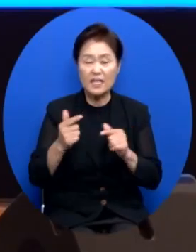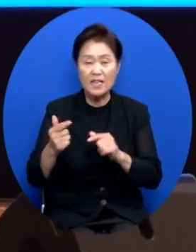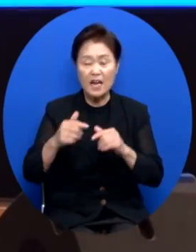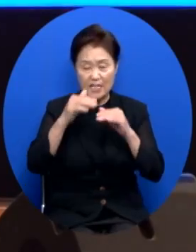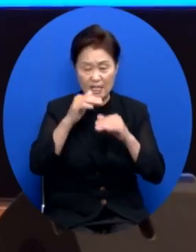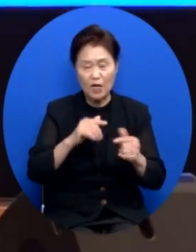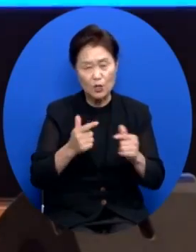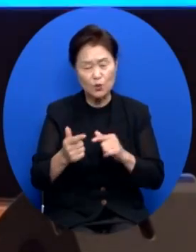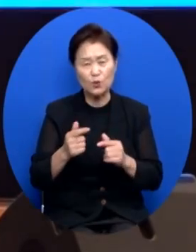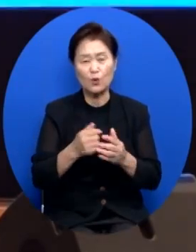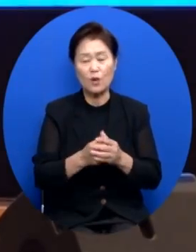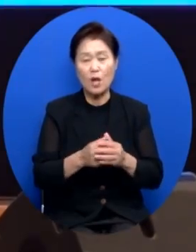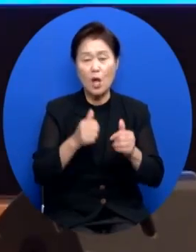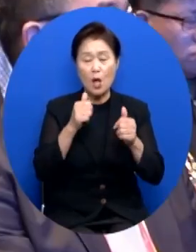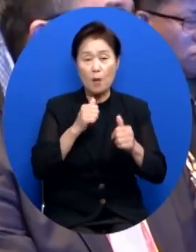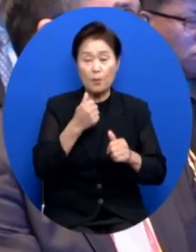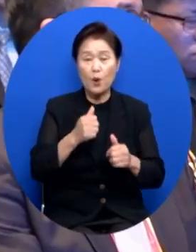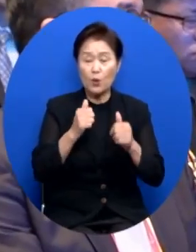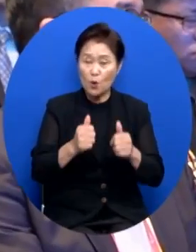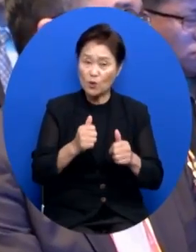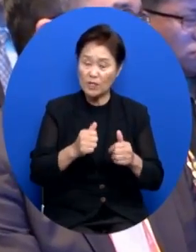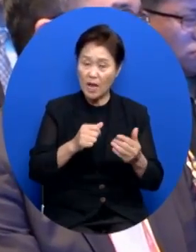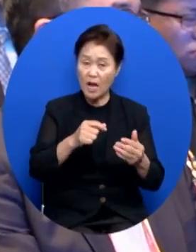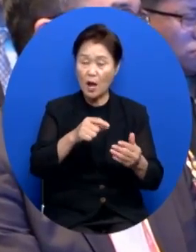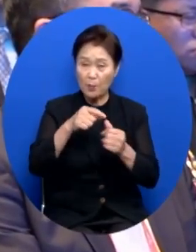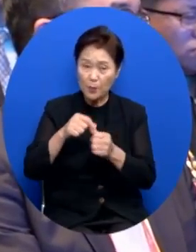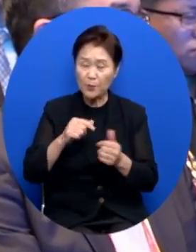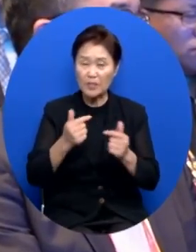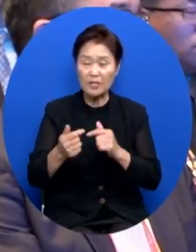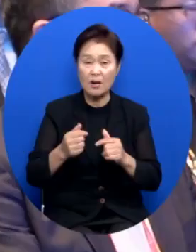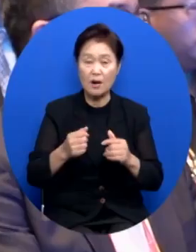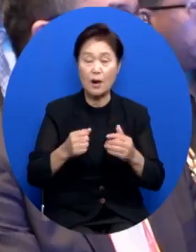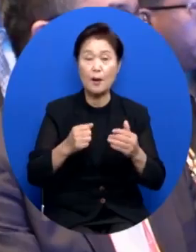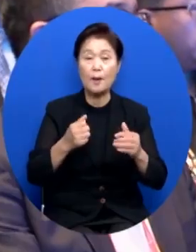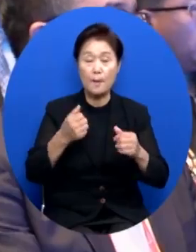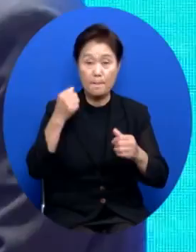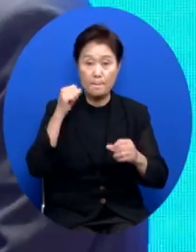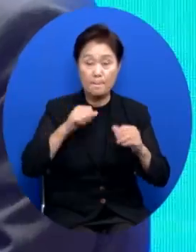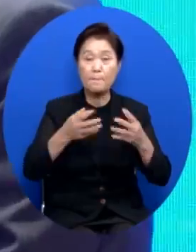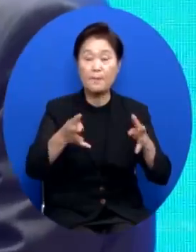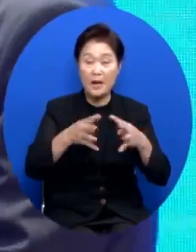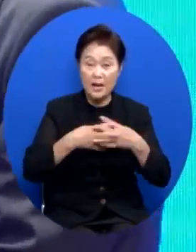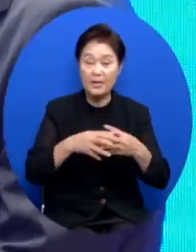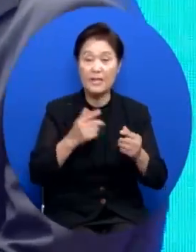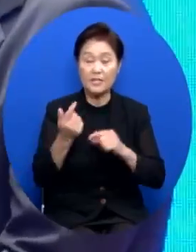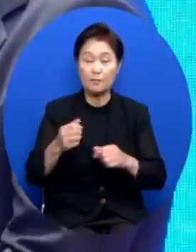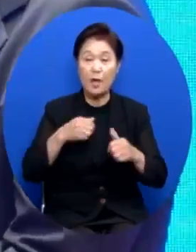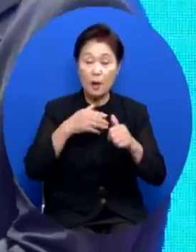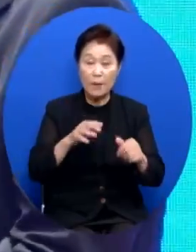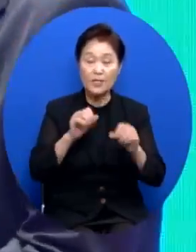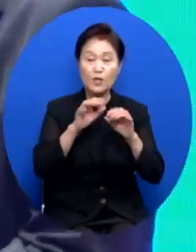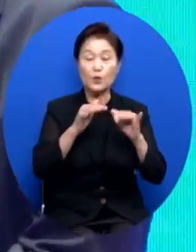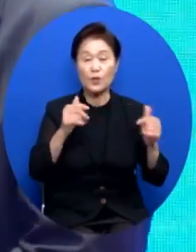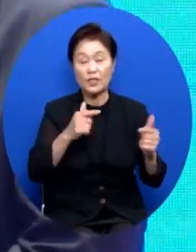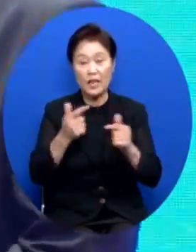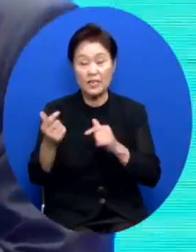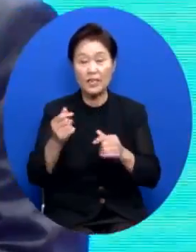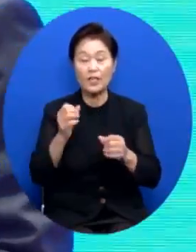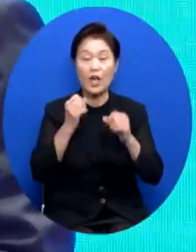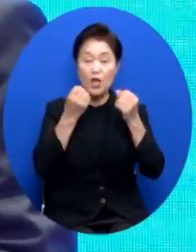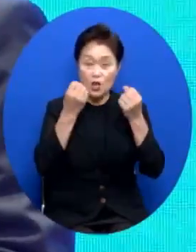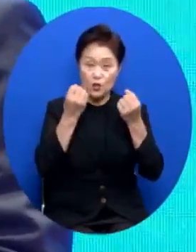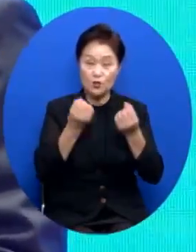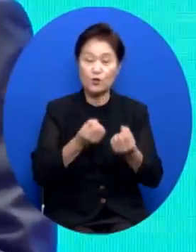중 변호사 선임 이건 등 상정 안건을 가결했으며 22가정 파송 선교사 등에게 축하패와